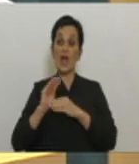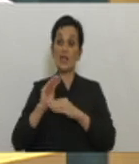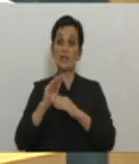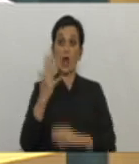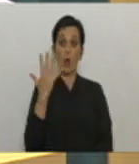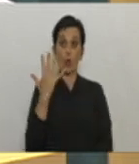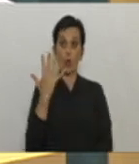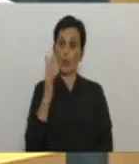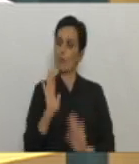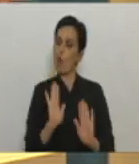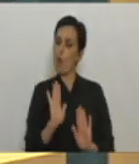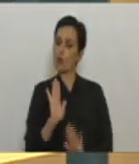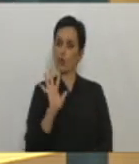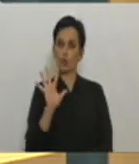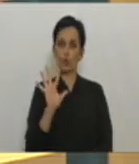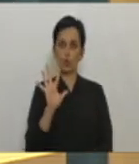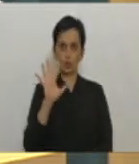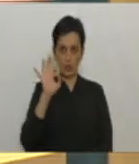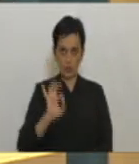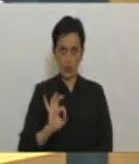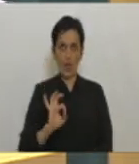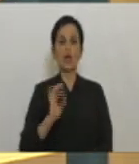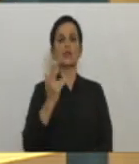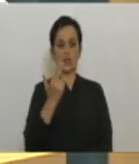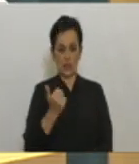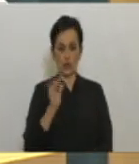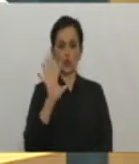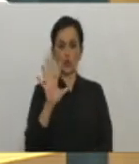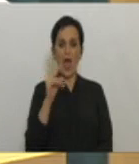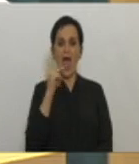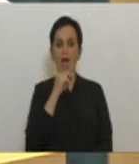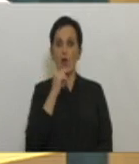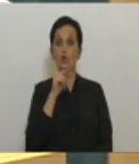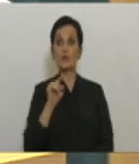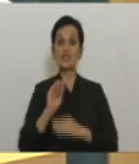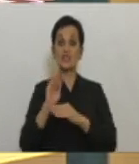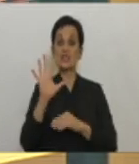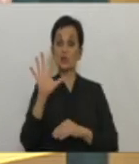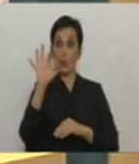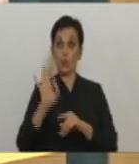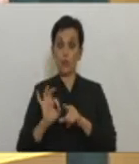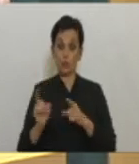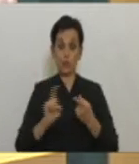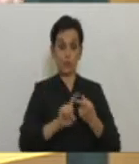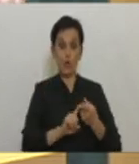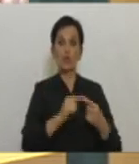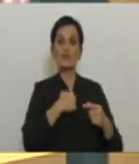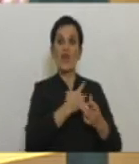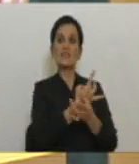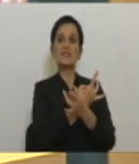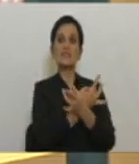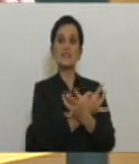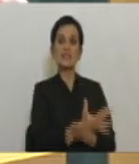5%-იანი, მხოლოდ კი ბატონო, 5%-იანი ეკონომიკური ზრდის ფონზე ჩვენ სიგარების